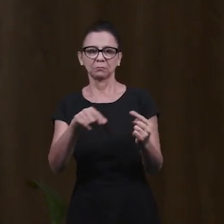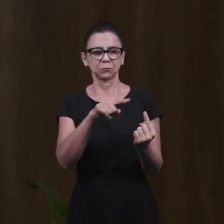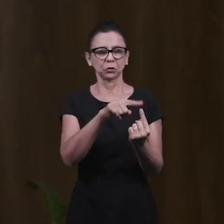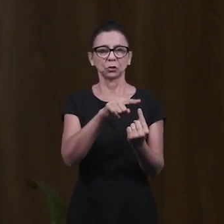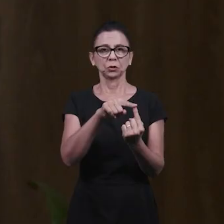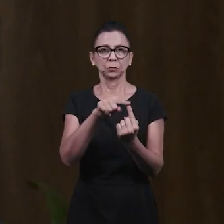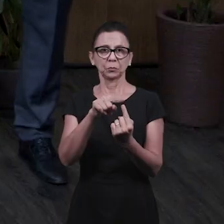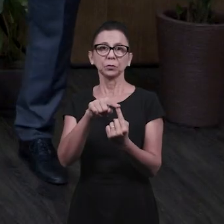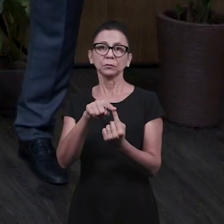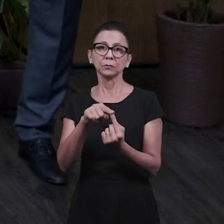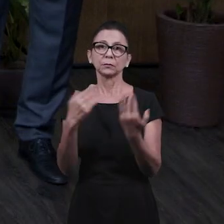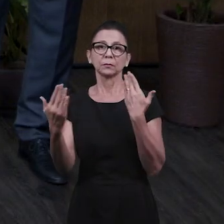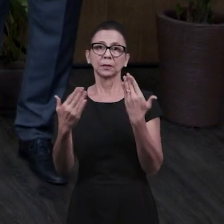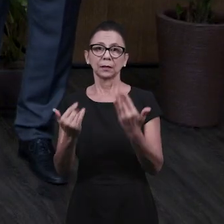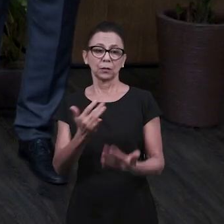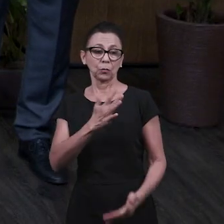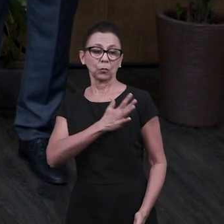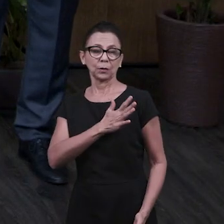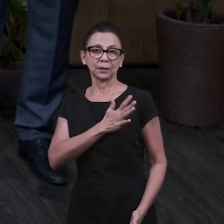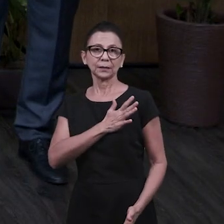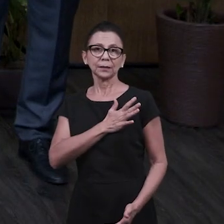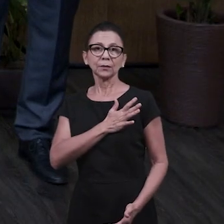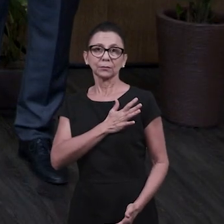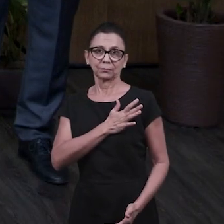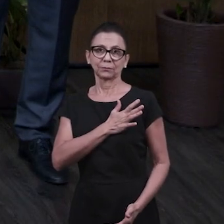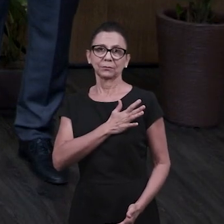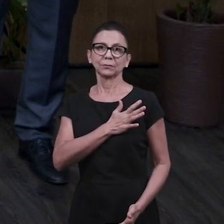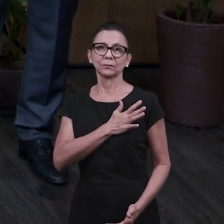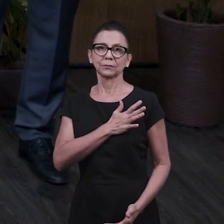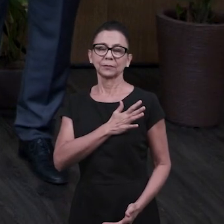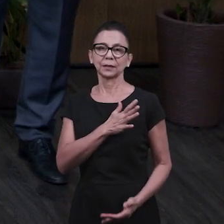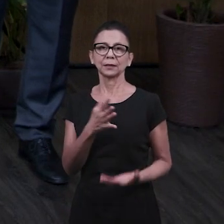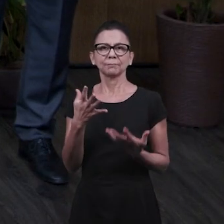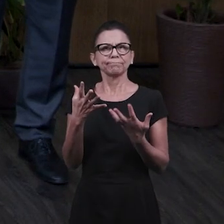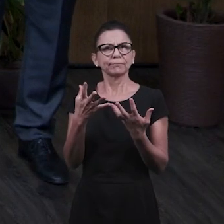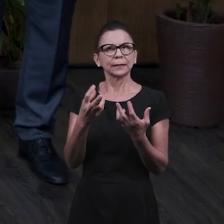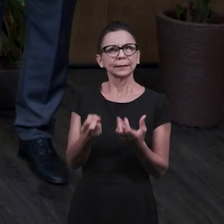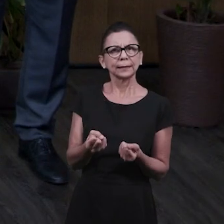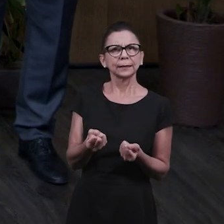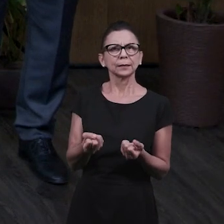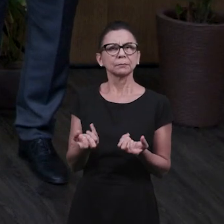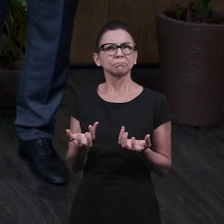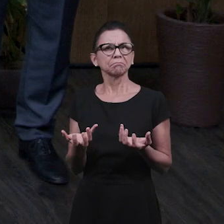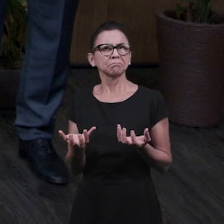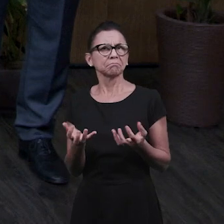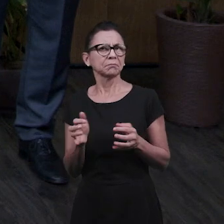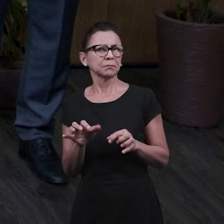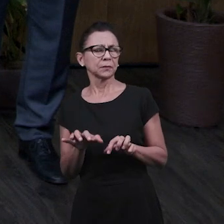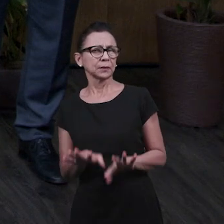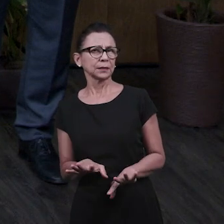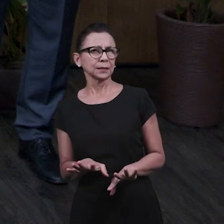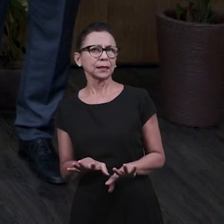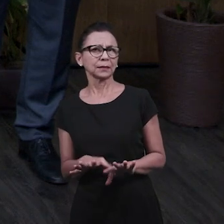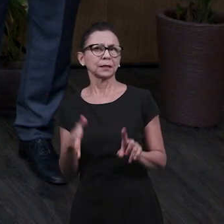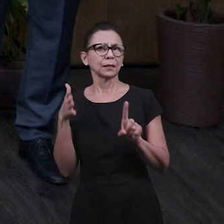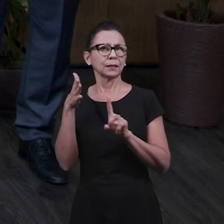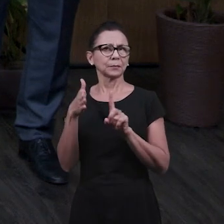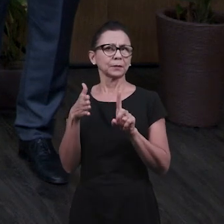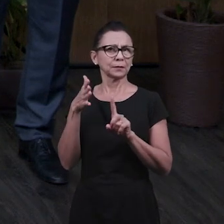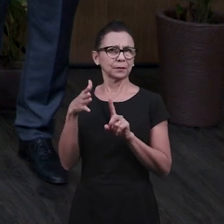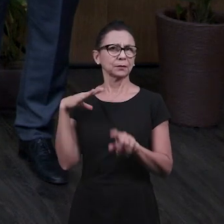sémence. C'est-à-dire, le problème n'est pas en Dieu, et ni dans sa